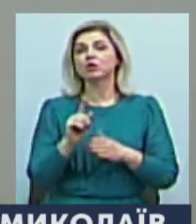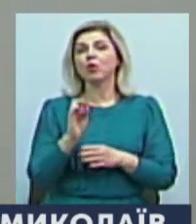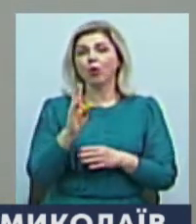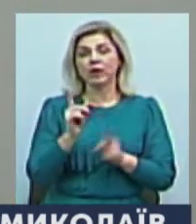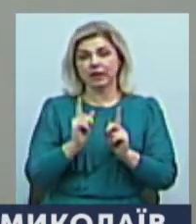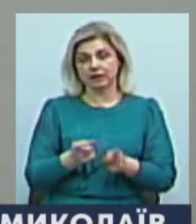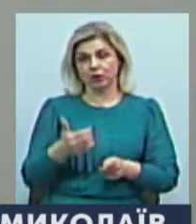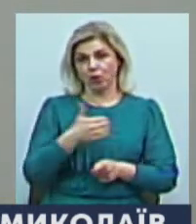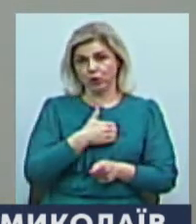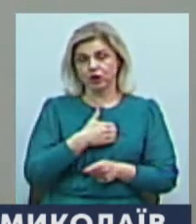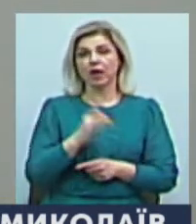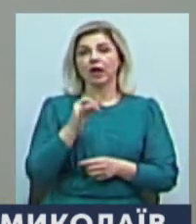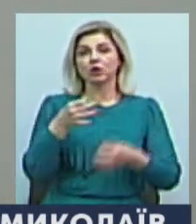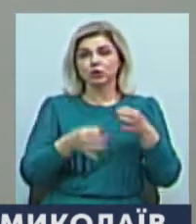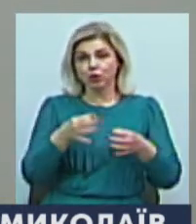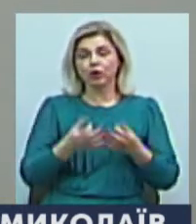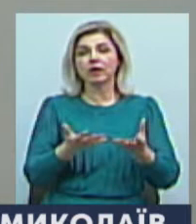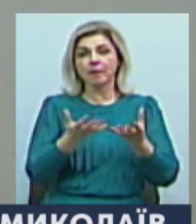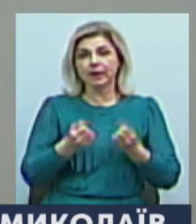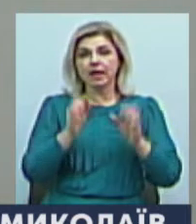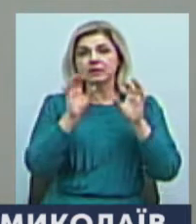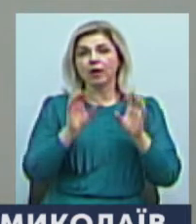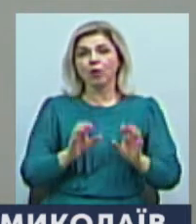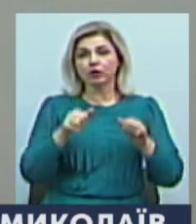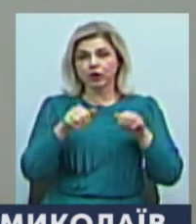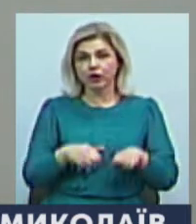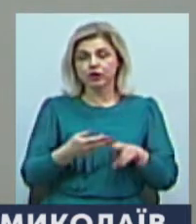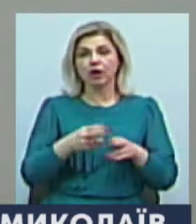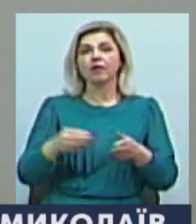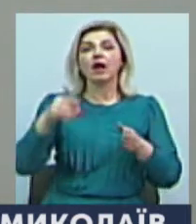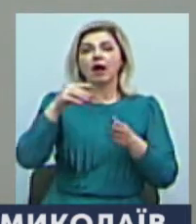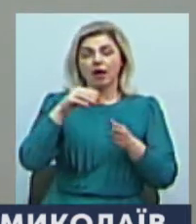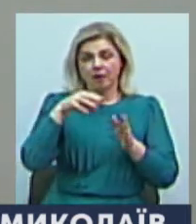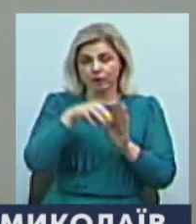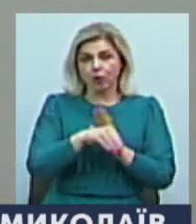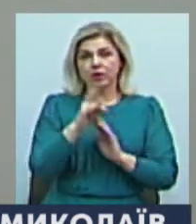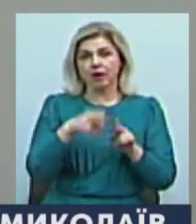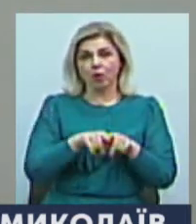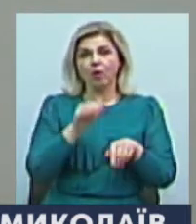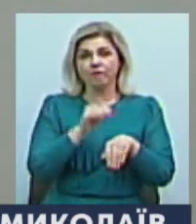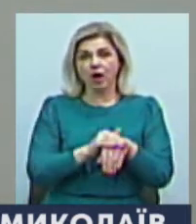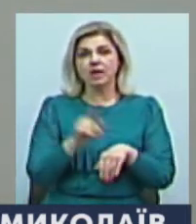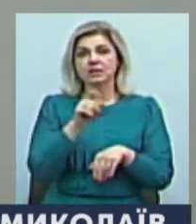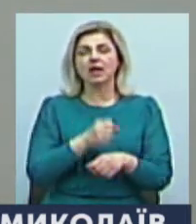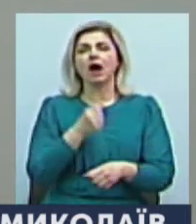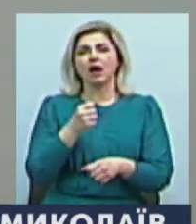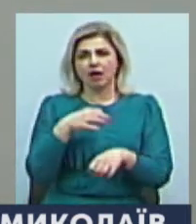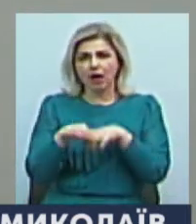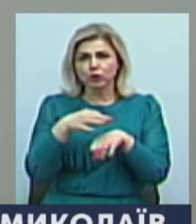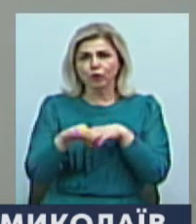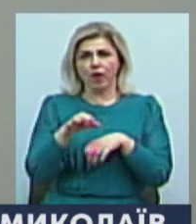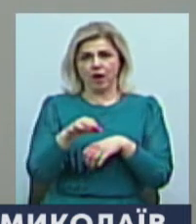За такого суд прийняв передбачене законом рішення, яке передбачено на такі випадки, про етапування засудженого для того, щоб